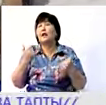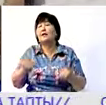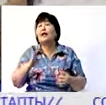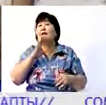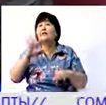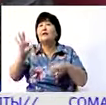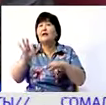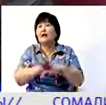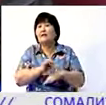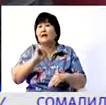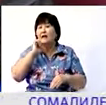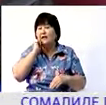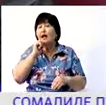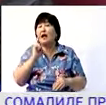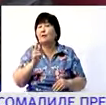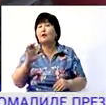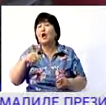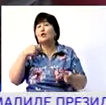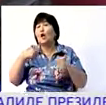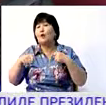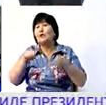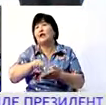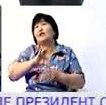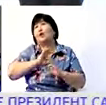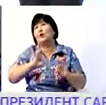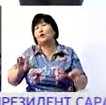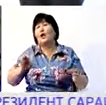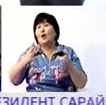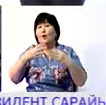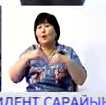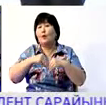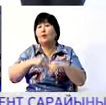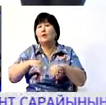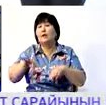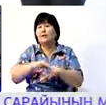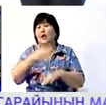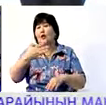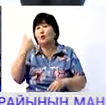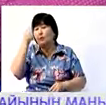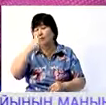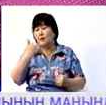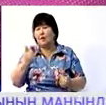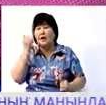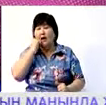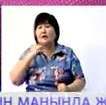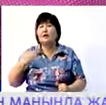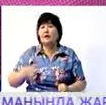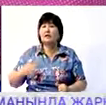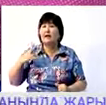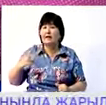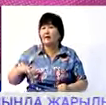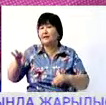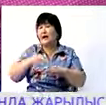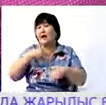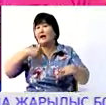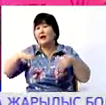Құдай қосқан қосағы Кәмбез Дүйменова сауда саласының үздігі. Отау қорғандарына 25 жыл болған қос қария бүгінде ұлды ұяға, қызды